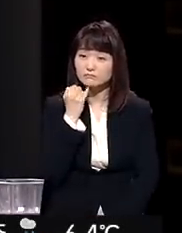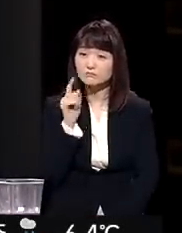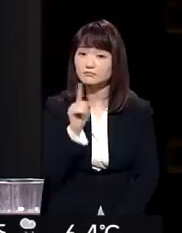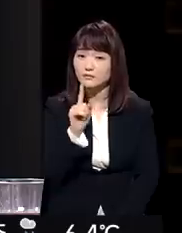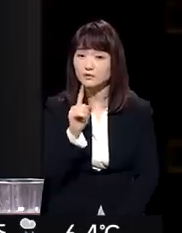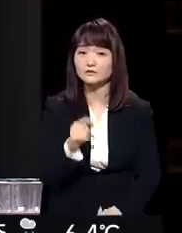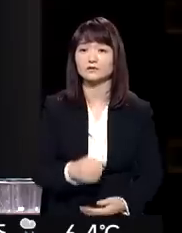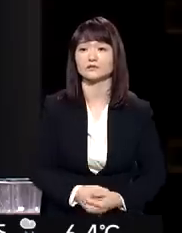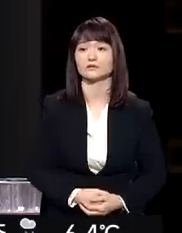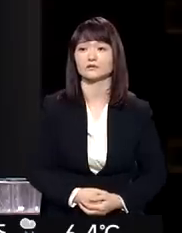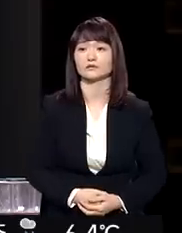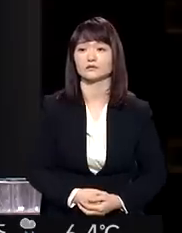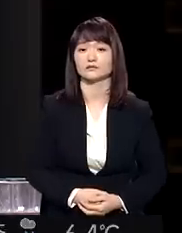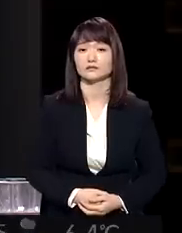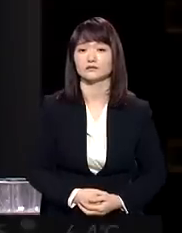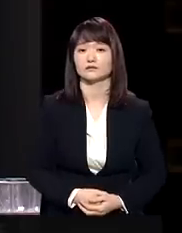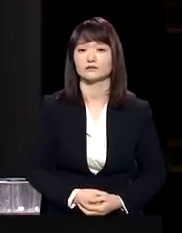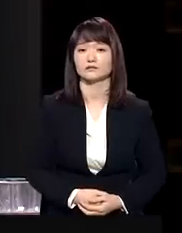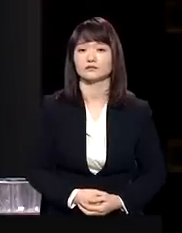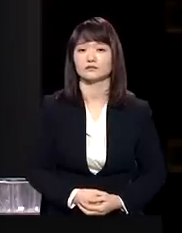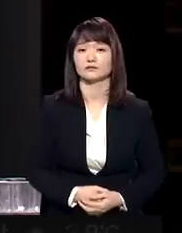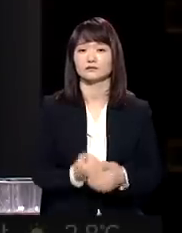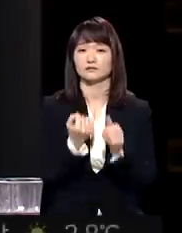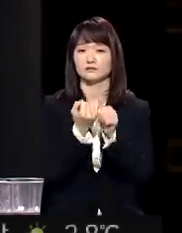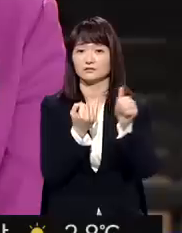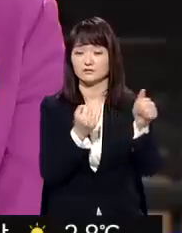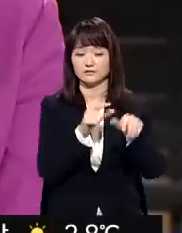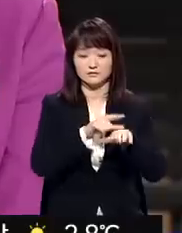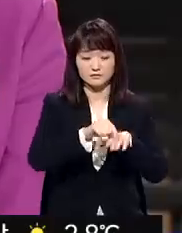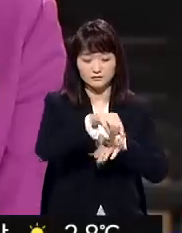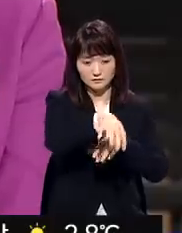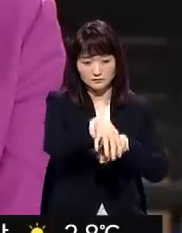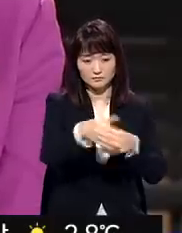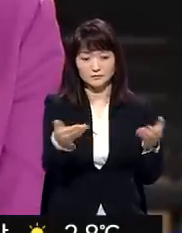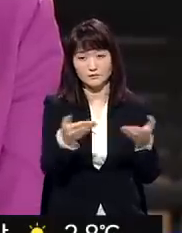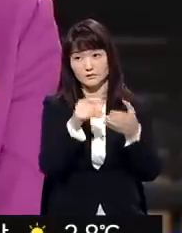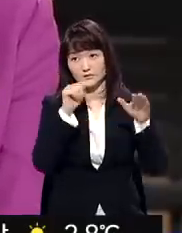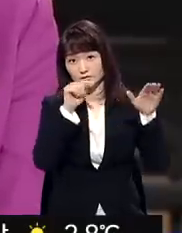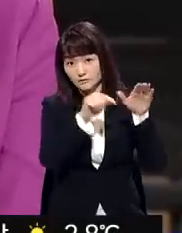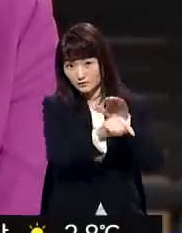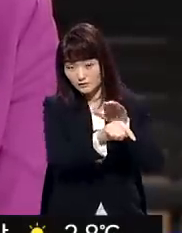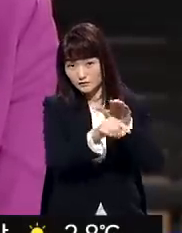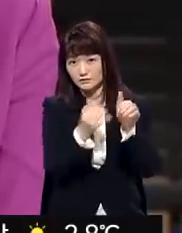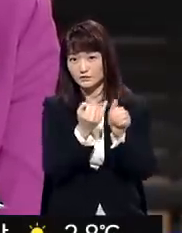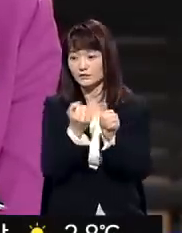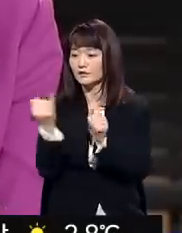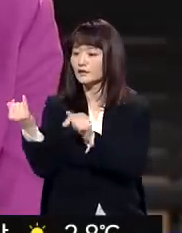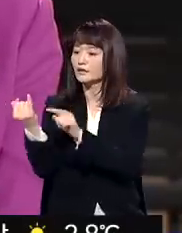판도라의 상자가 열렸습니다 남편이 지방 출장을 간다고 했었잖아요이 아내가 남편이 병원에 입원했으니까